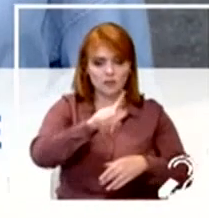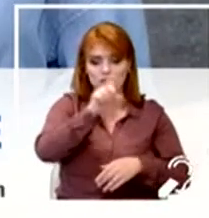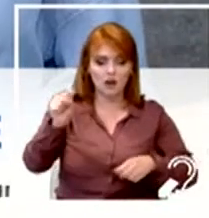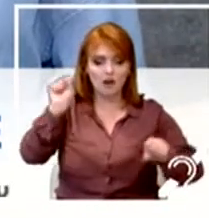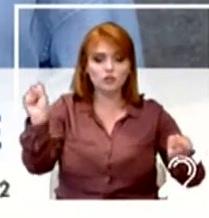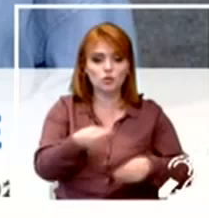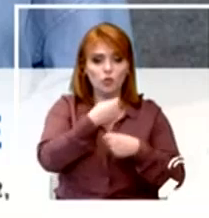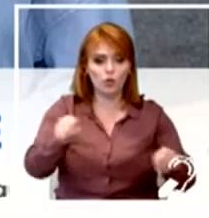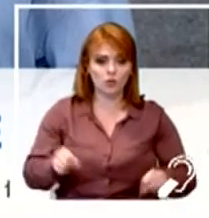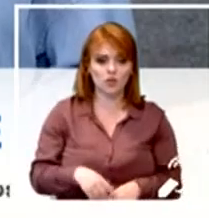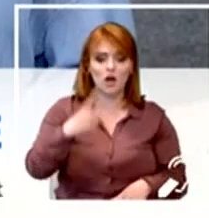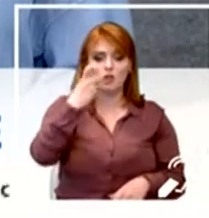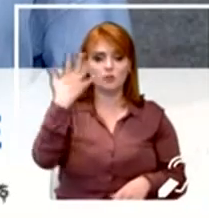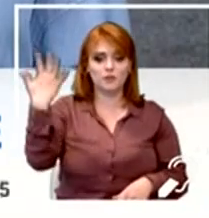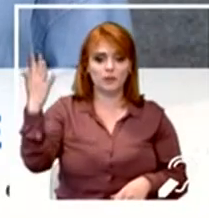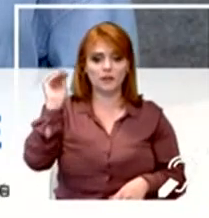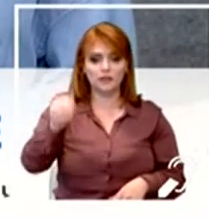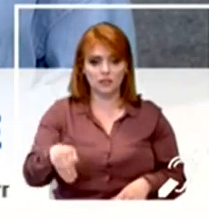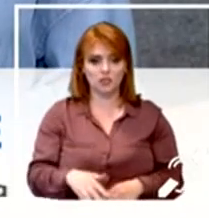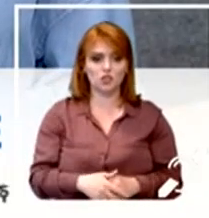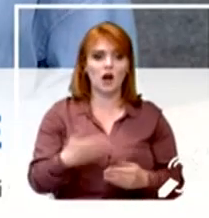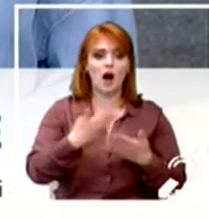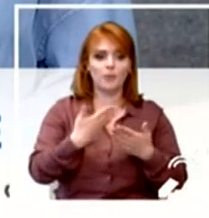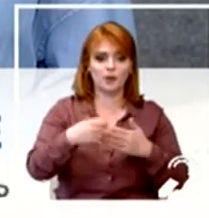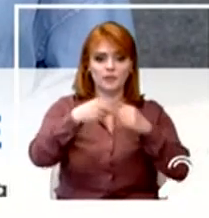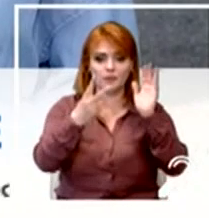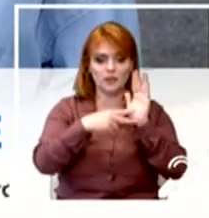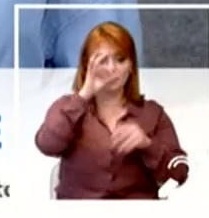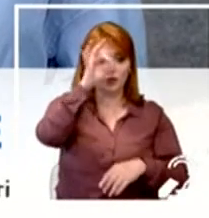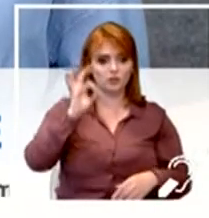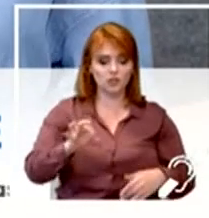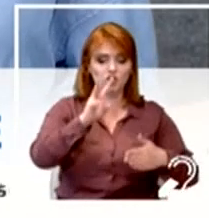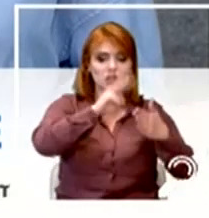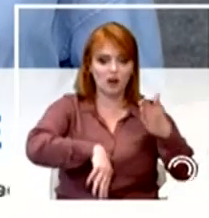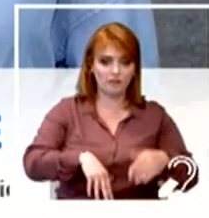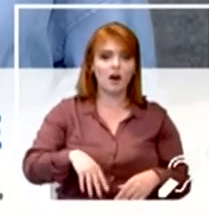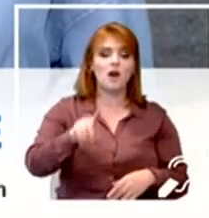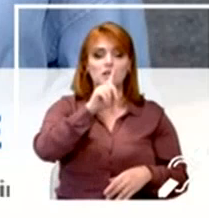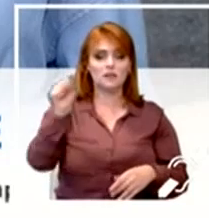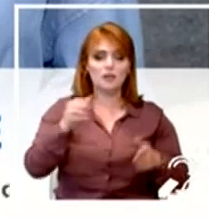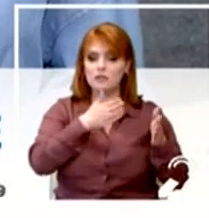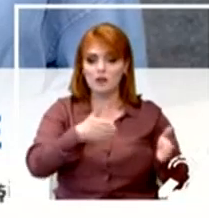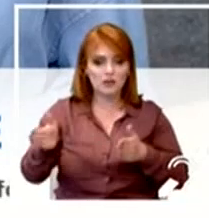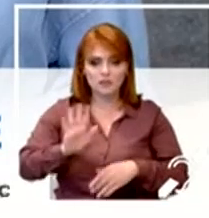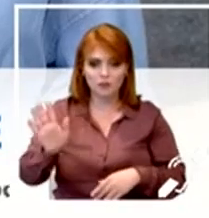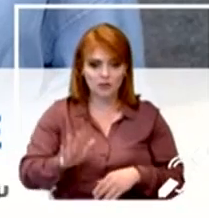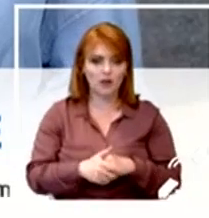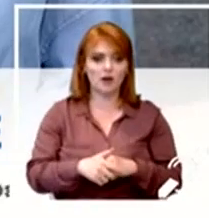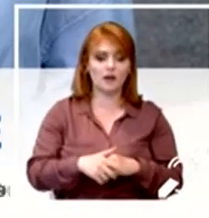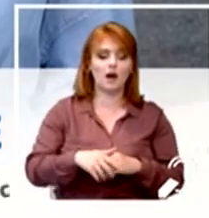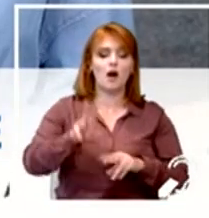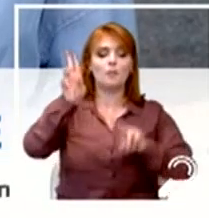peste 150.000. Aproape 17% dintre amenzi au fost pentru nerespectarea indicatoarelor